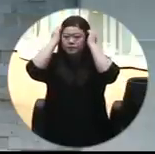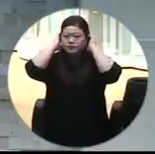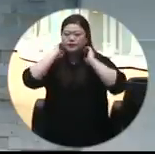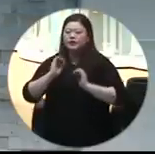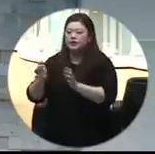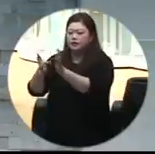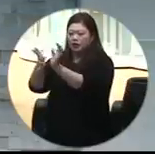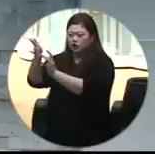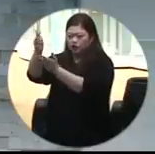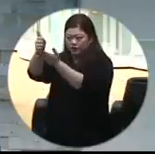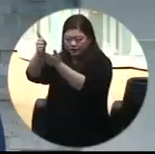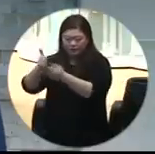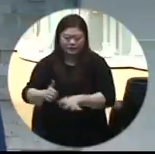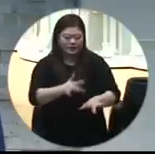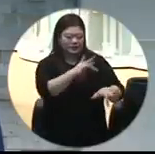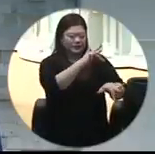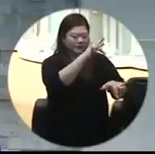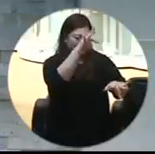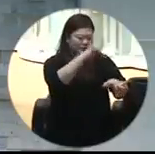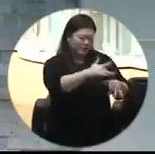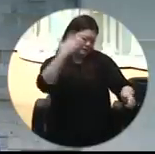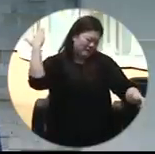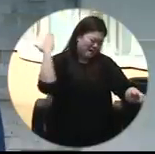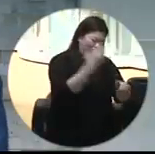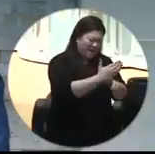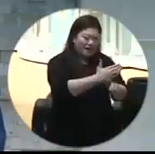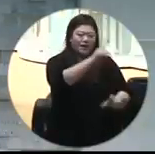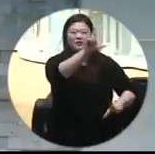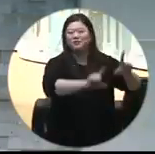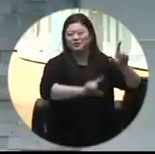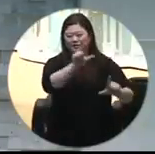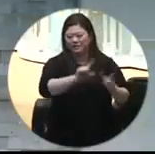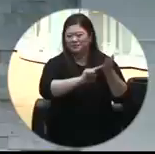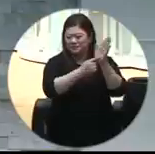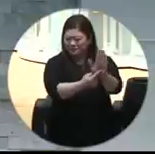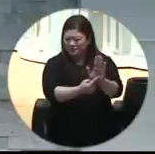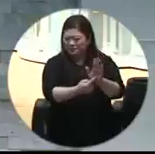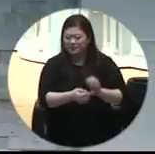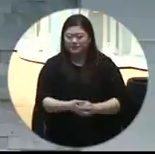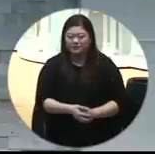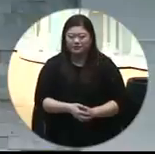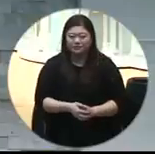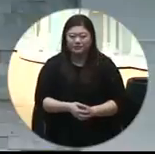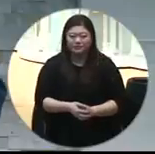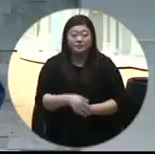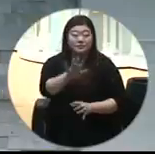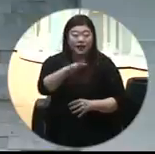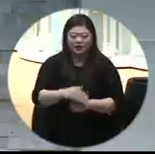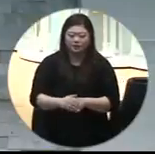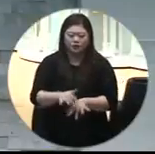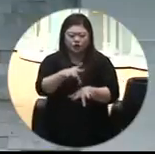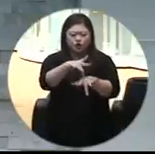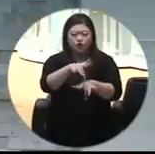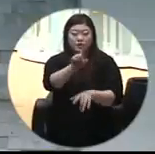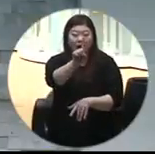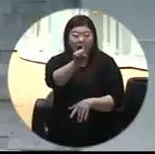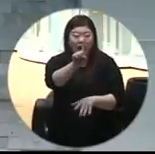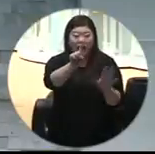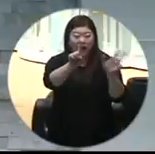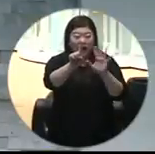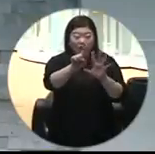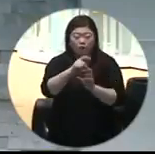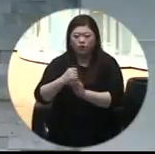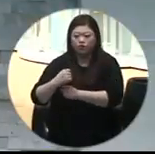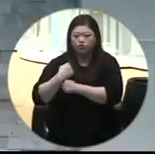세력을 꺾으시는 장면이 여기에 나옵니다. 군대 귀신 들리고